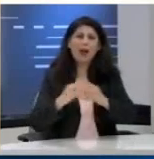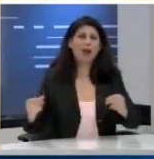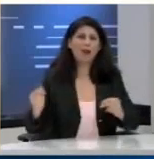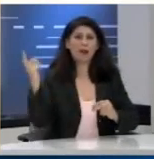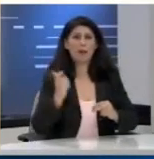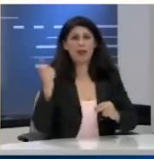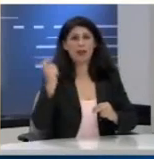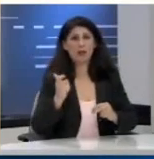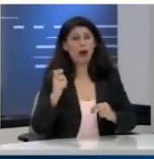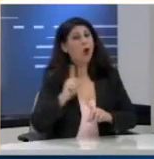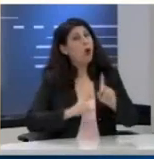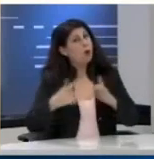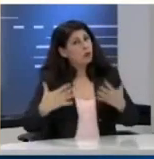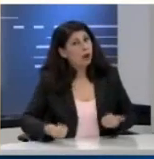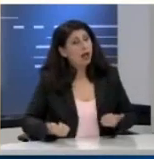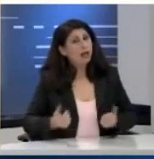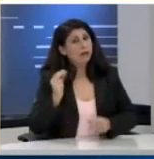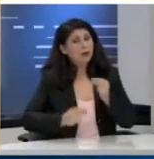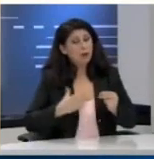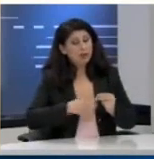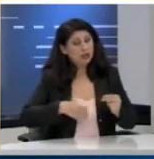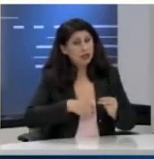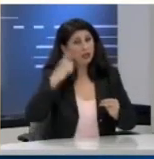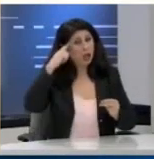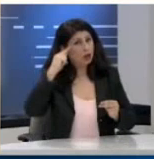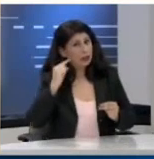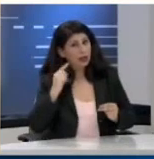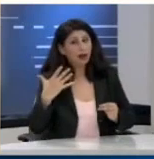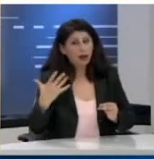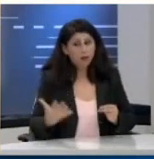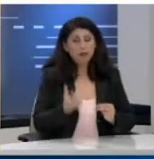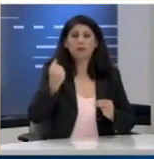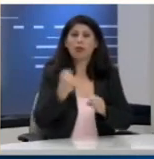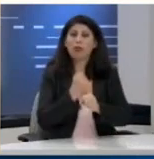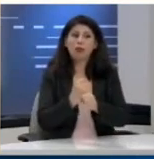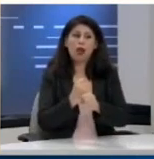του όποιος ενώ έχει προβλήματα ψυχικής υγείας και νοητικής στέρησης βρίσκει δουλειά.